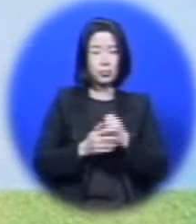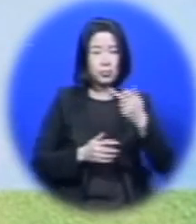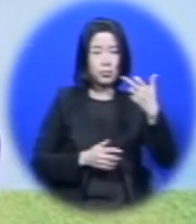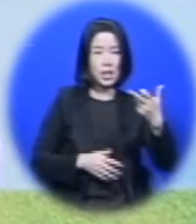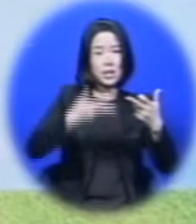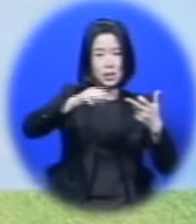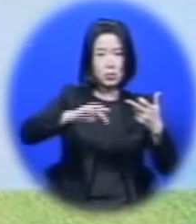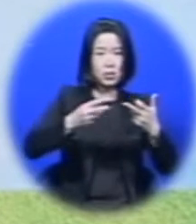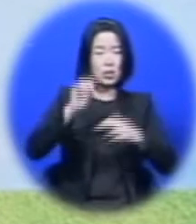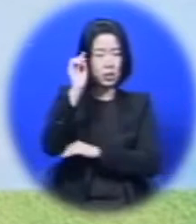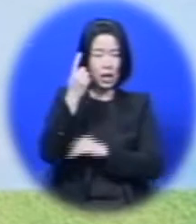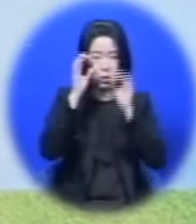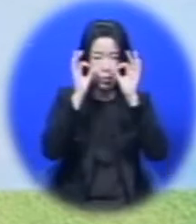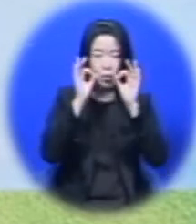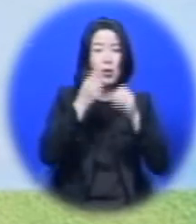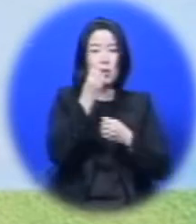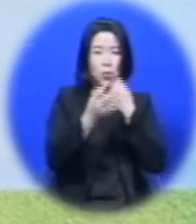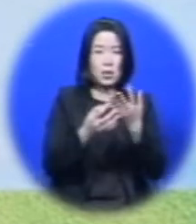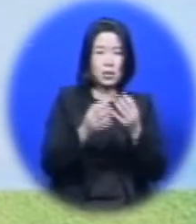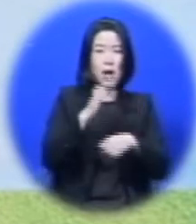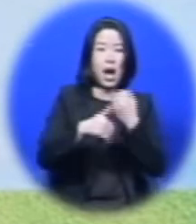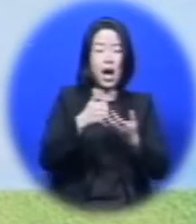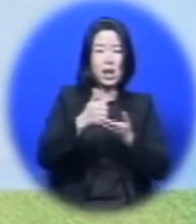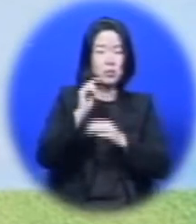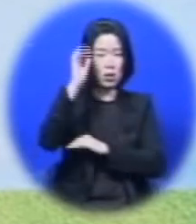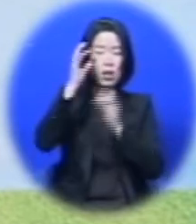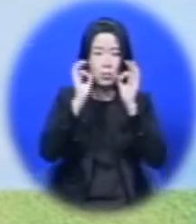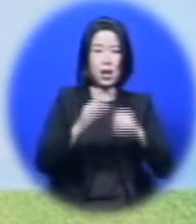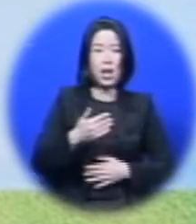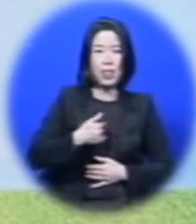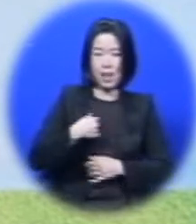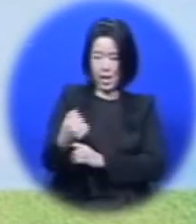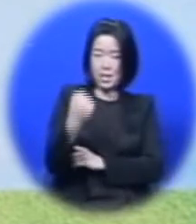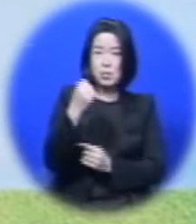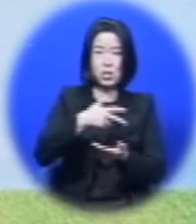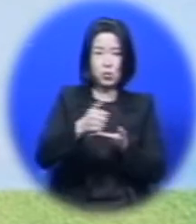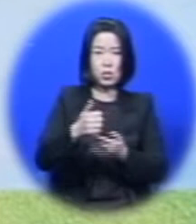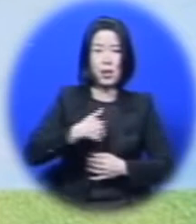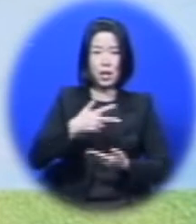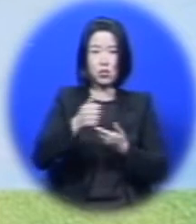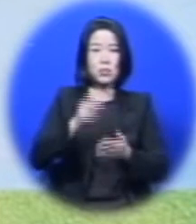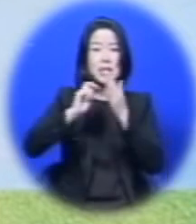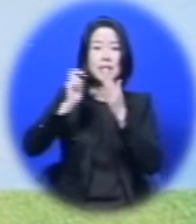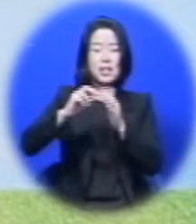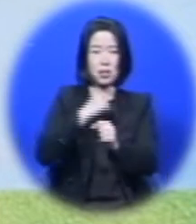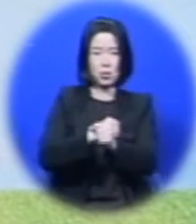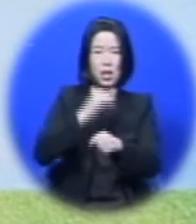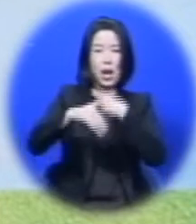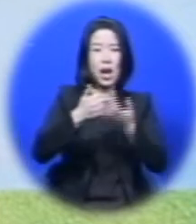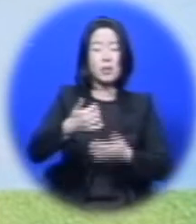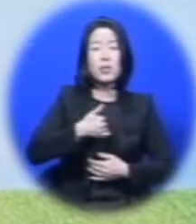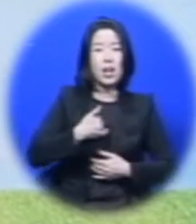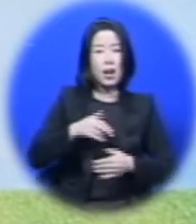17절에 다윗의 고백에서 우리는 하나님의 나라의 영광을 봅니다. 나의 힘이신 주님, 내가 주님을 찬양하렵니다.